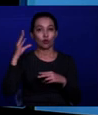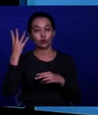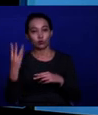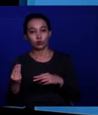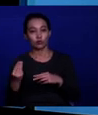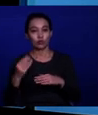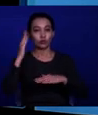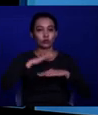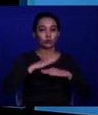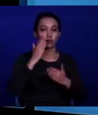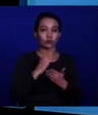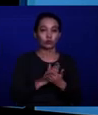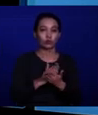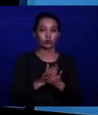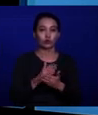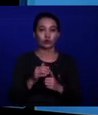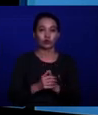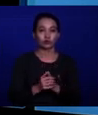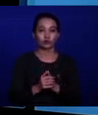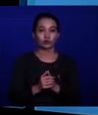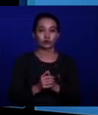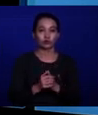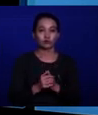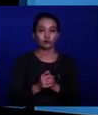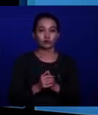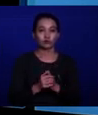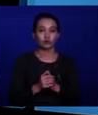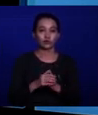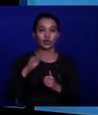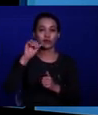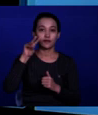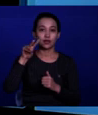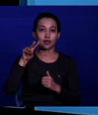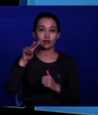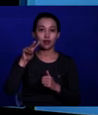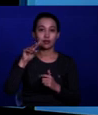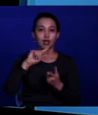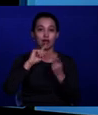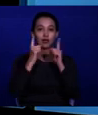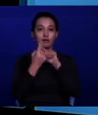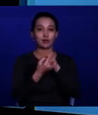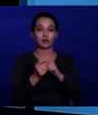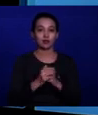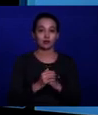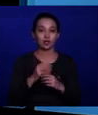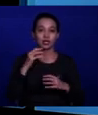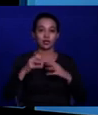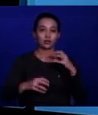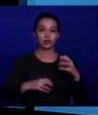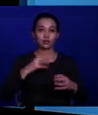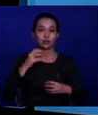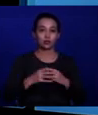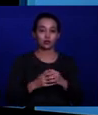atrofida aylanishidan kun va tun almashinadi. Fasllarning almashinishi. Yer